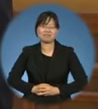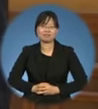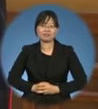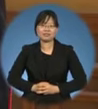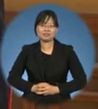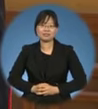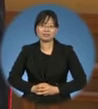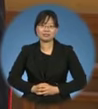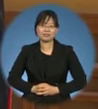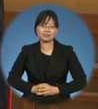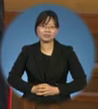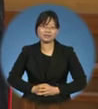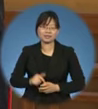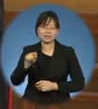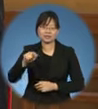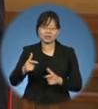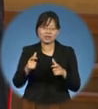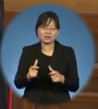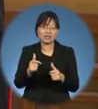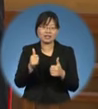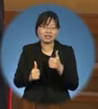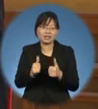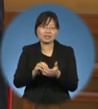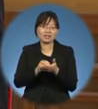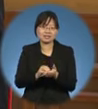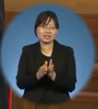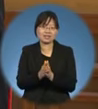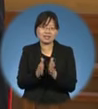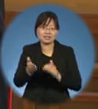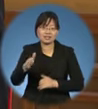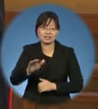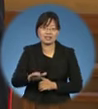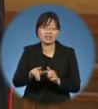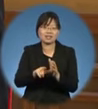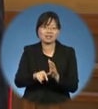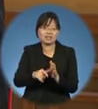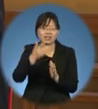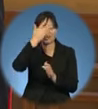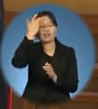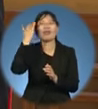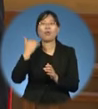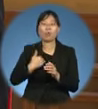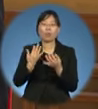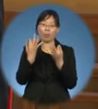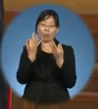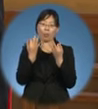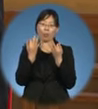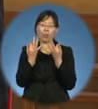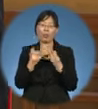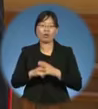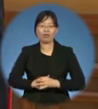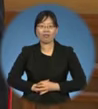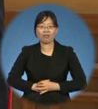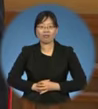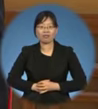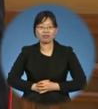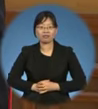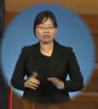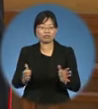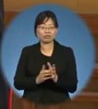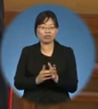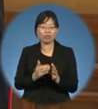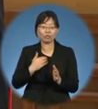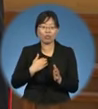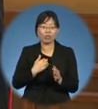이제 그 군시합에 나가가지고 하게 됐는데 예. 그때 그분이 저를 보시게 된 거예요. 그리고 끝나고